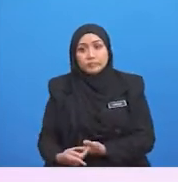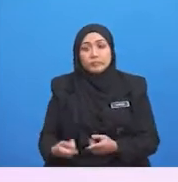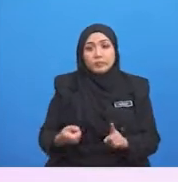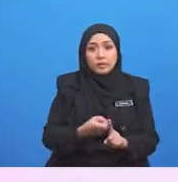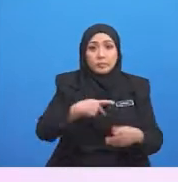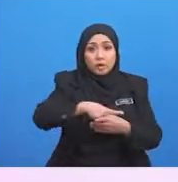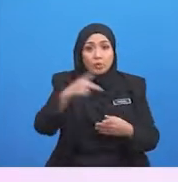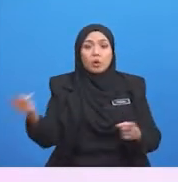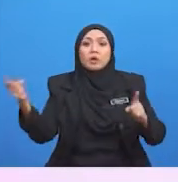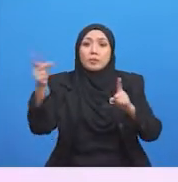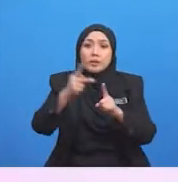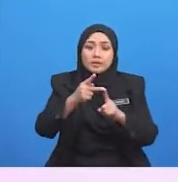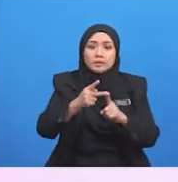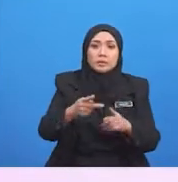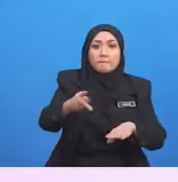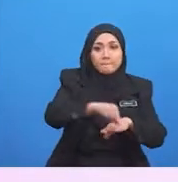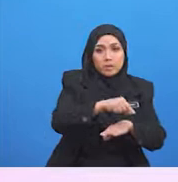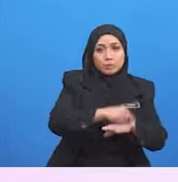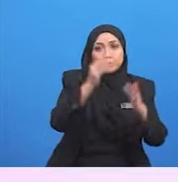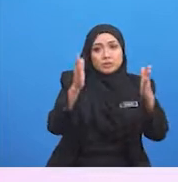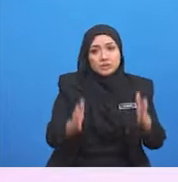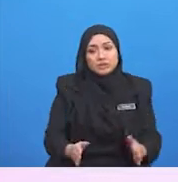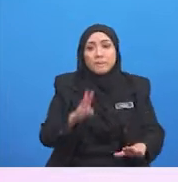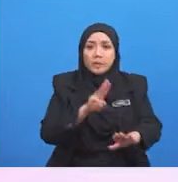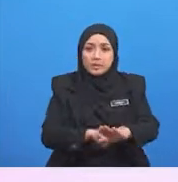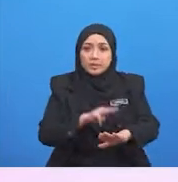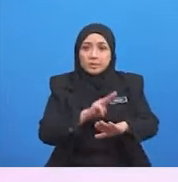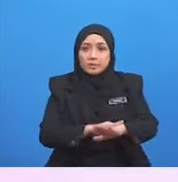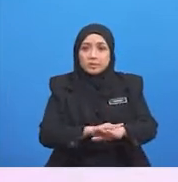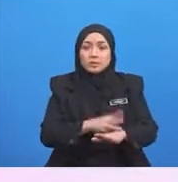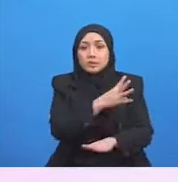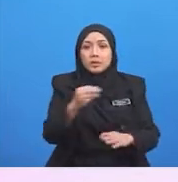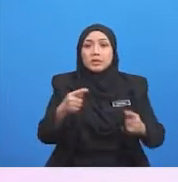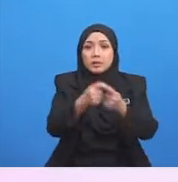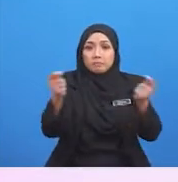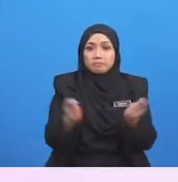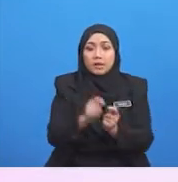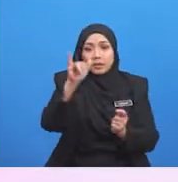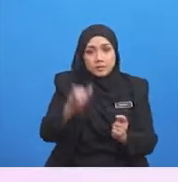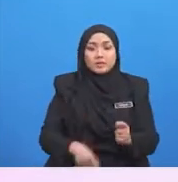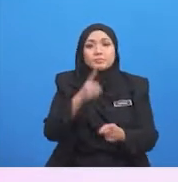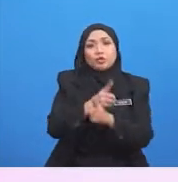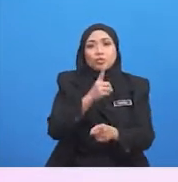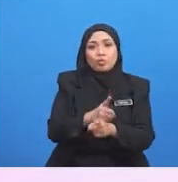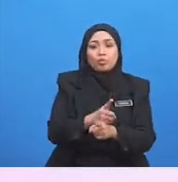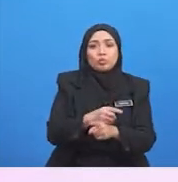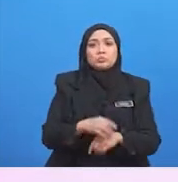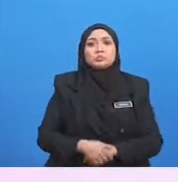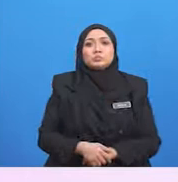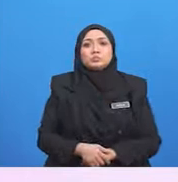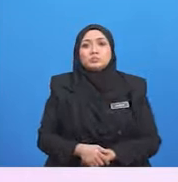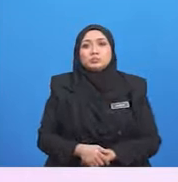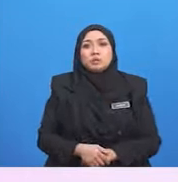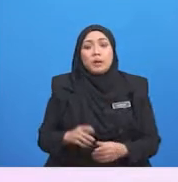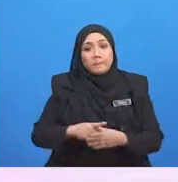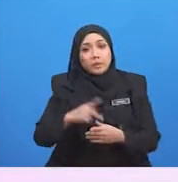pengguna pada masa dan tempat yang betul. Oleh kerana tempat pengeluar dan